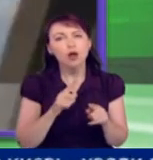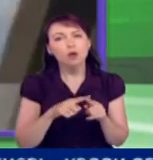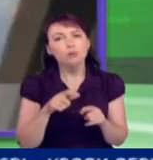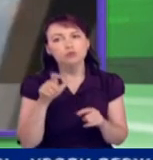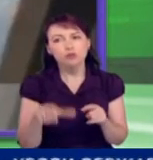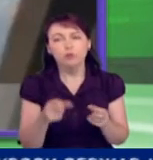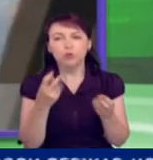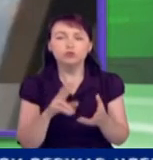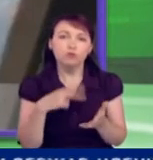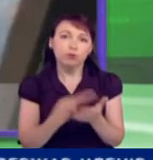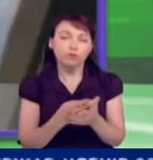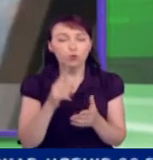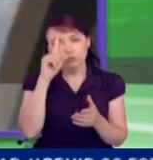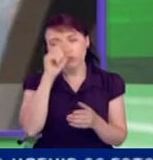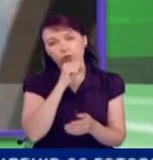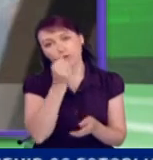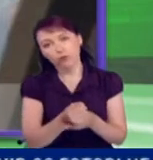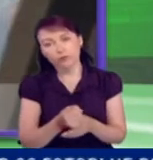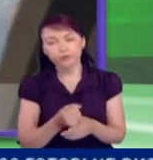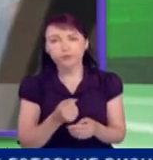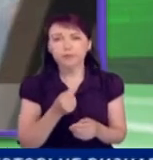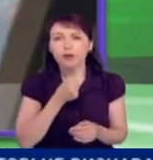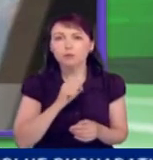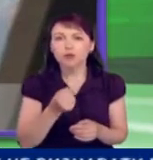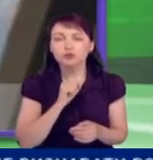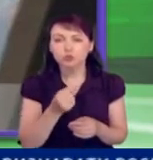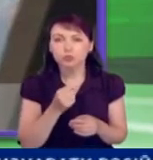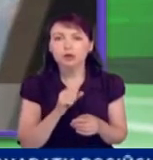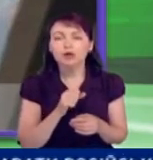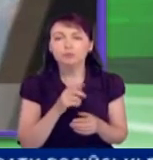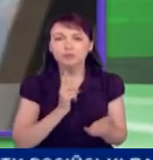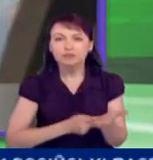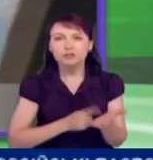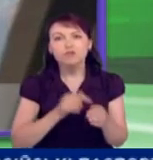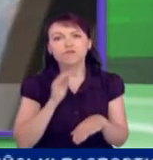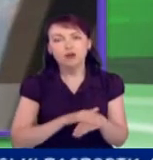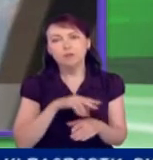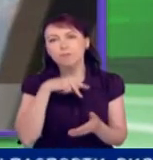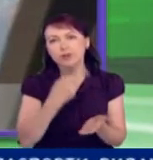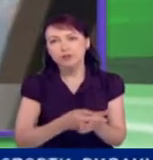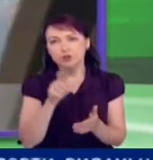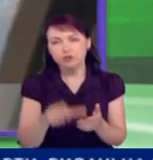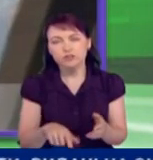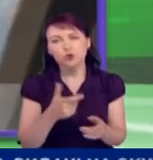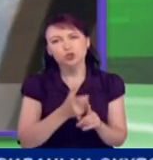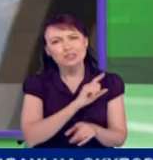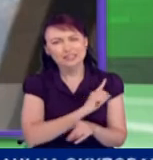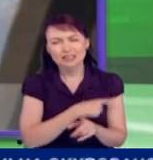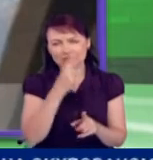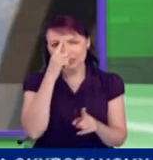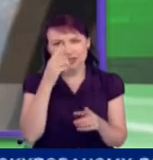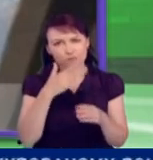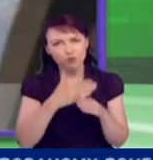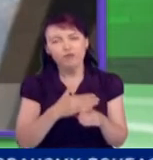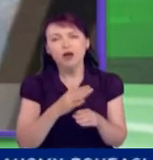просто впав і вдарився головою. Отже, прес-служба підземки підтверджує лише факт падіння чоловіка, через що він сильно травмував голову,